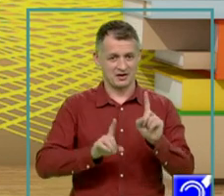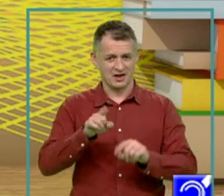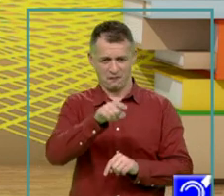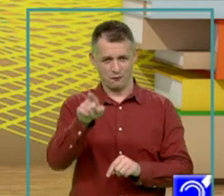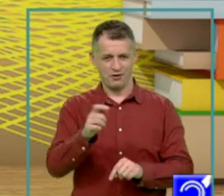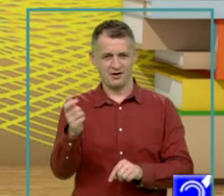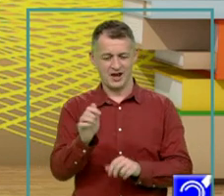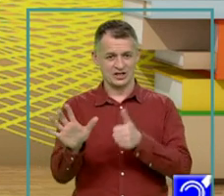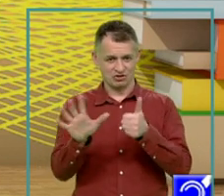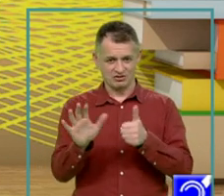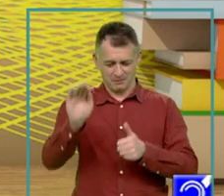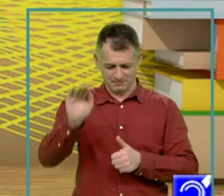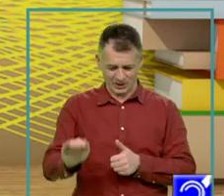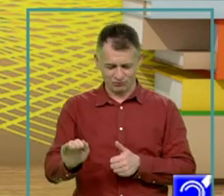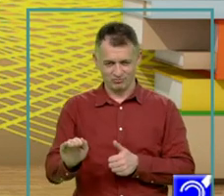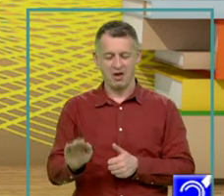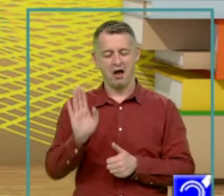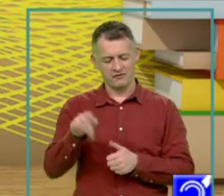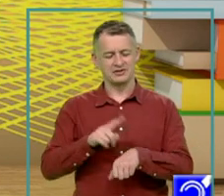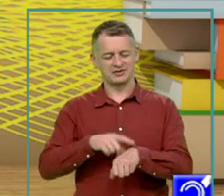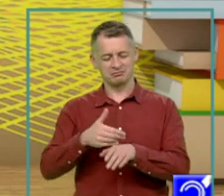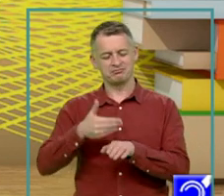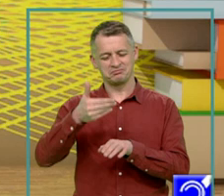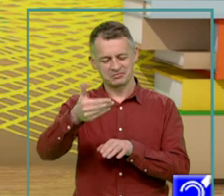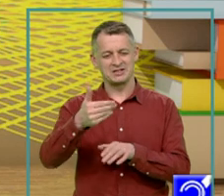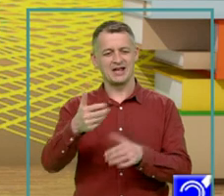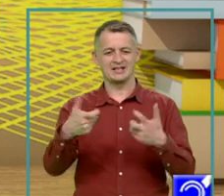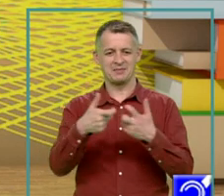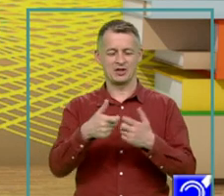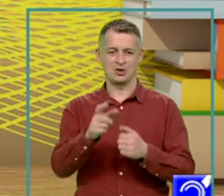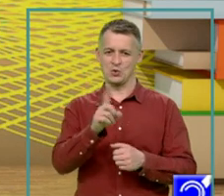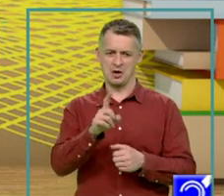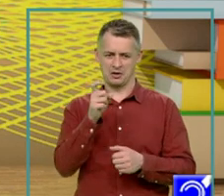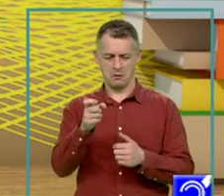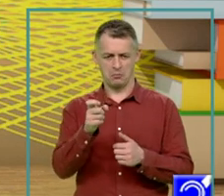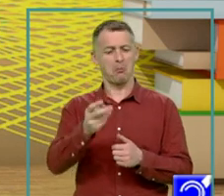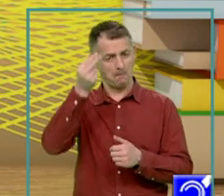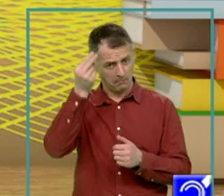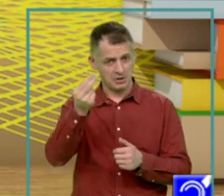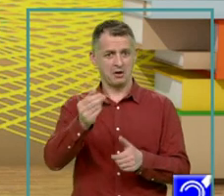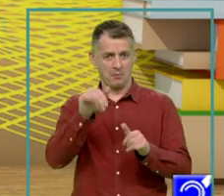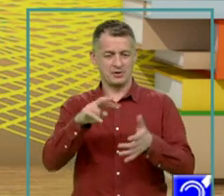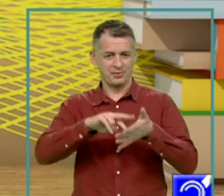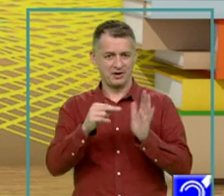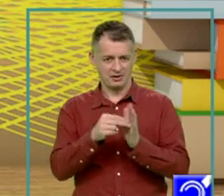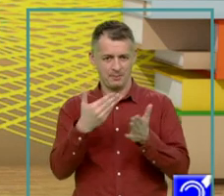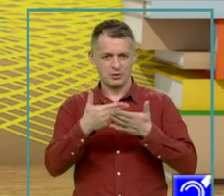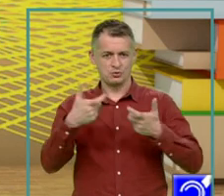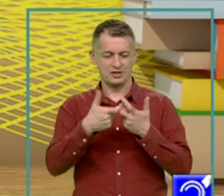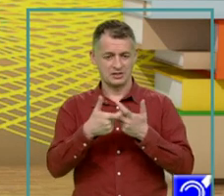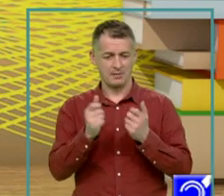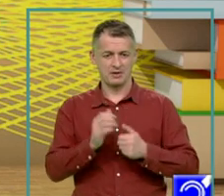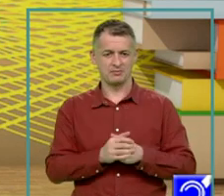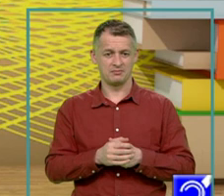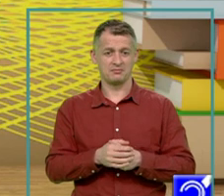mititei în clasa a șasea și mai aveți timp până la examen nu este deloc rău să ne pregătim încă de pe acum este o cerință